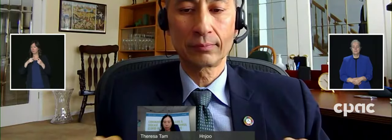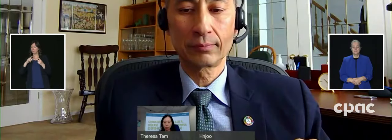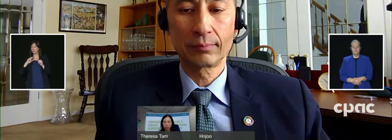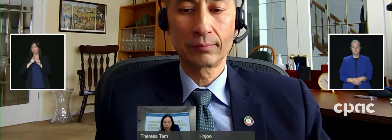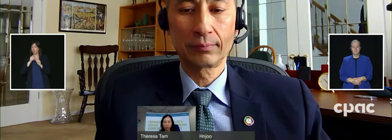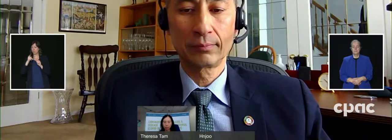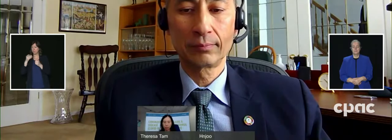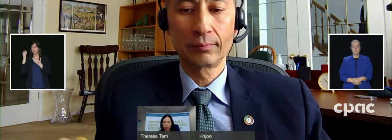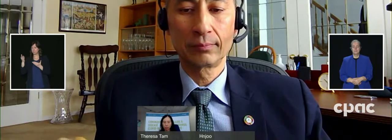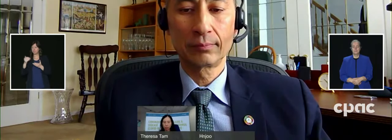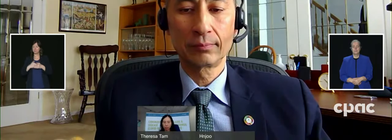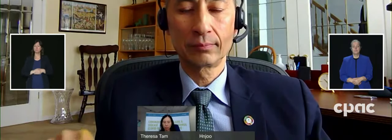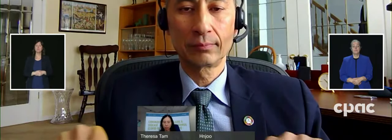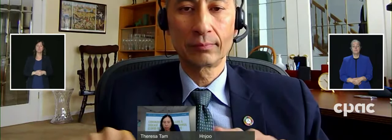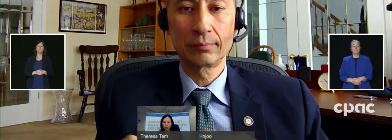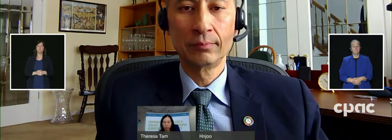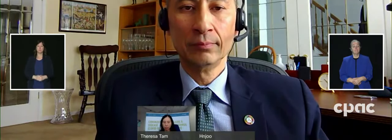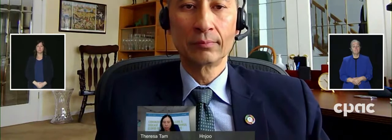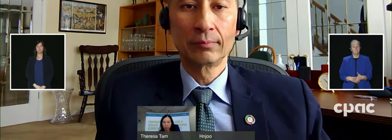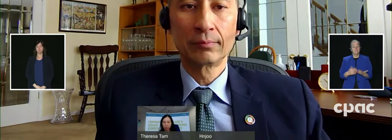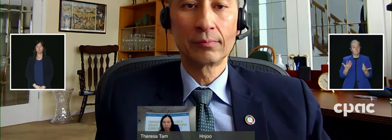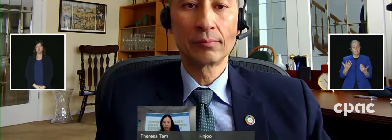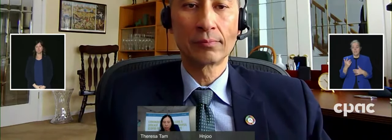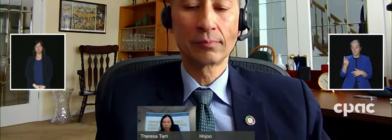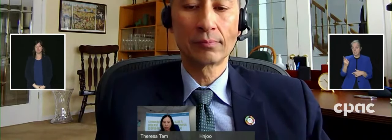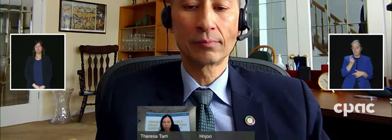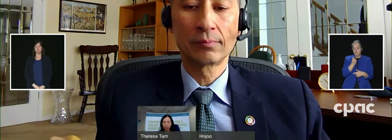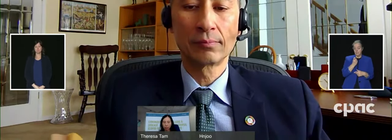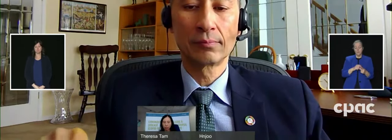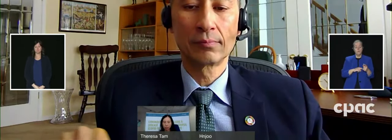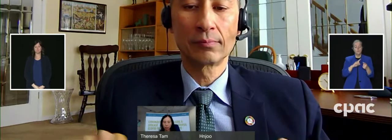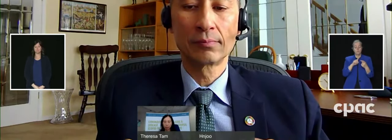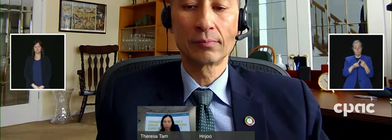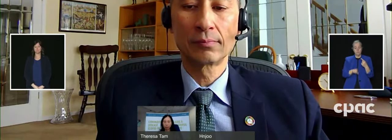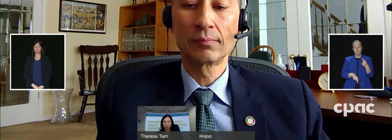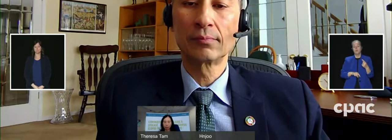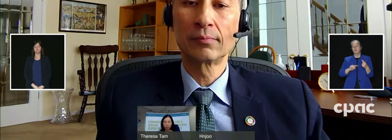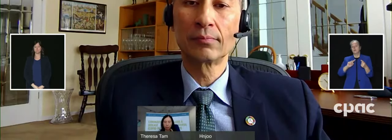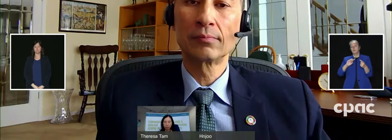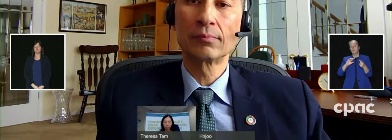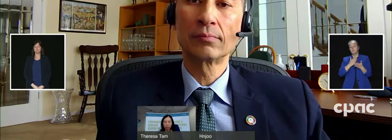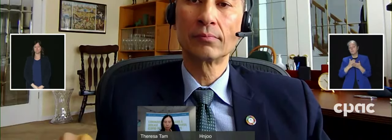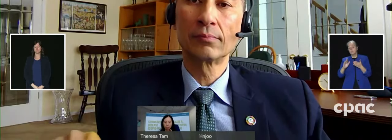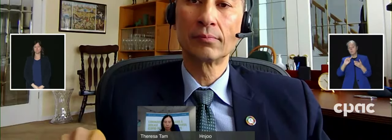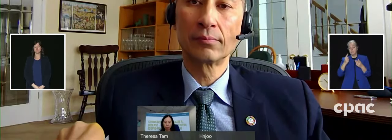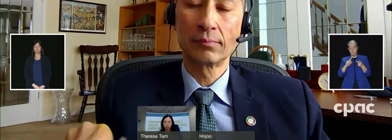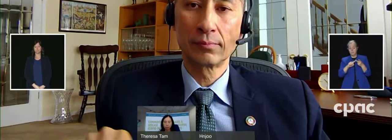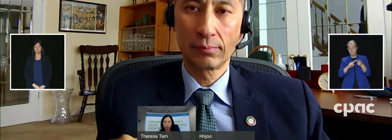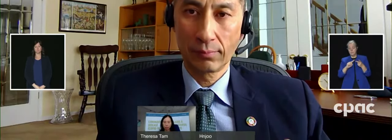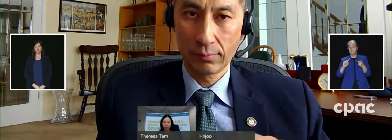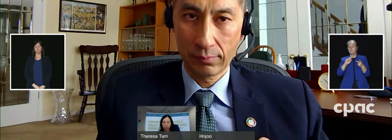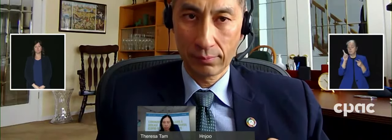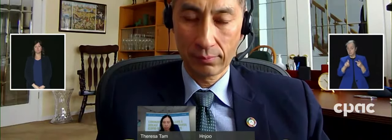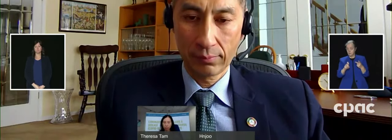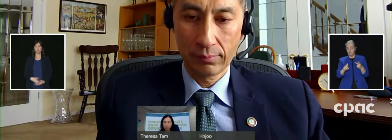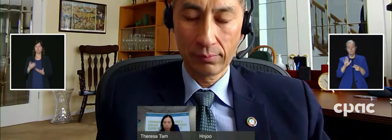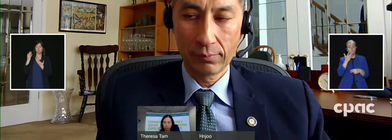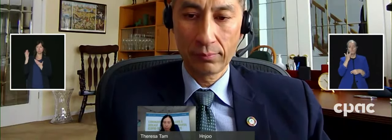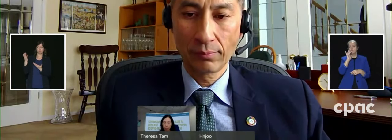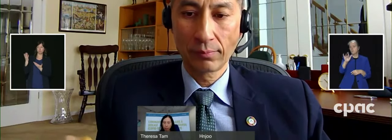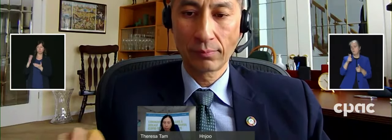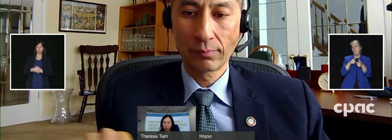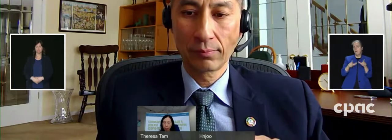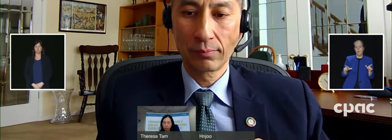pouvez poser votre question et votre question de suivi dans l'une ou l'autre des langues officielles. Opérateur, à vous la